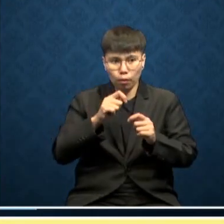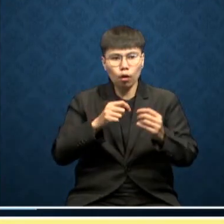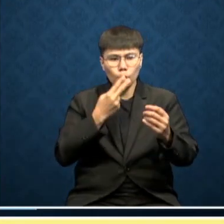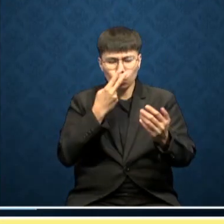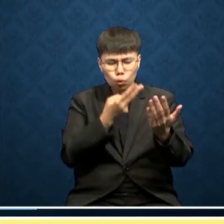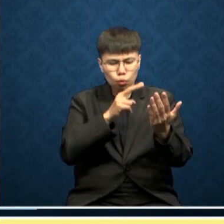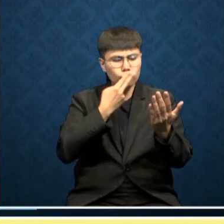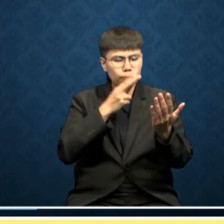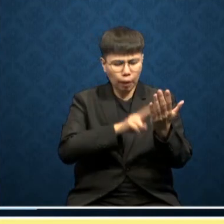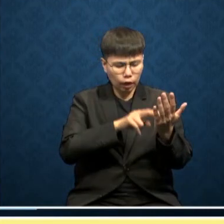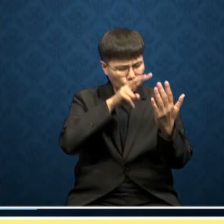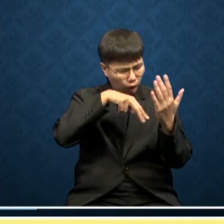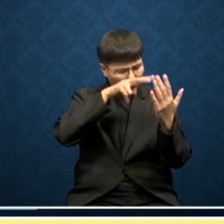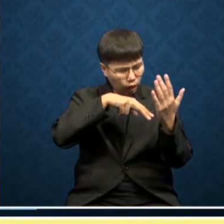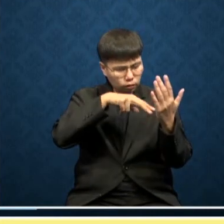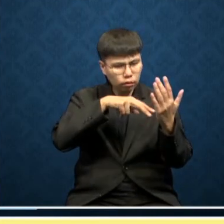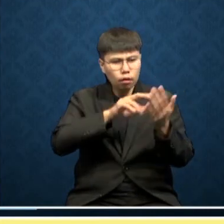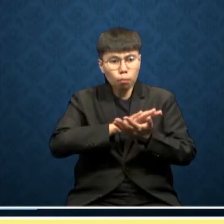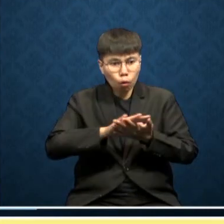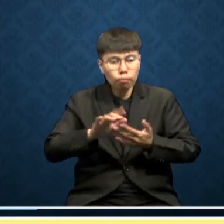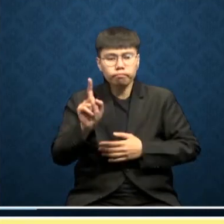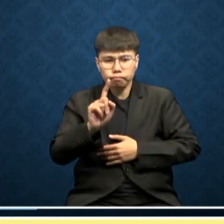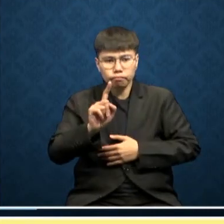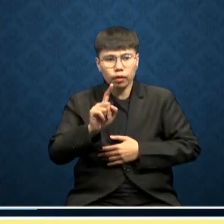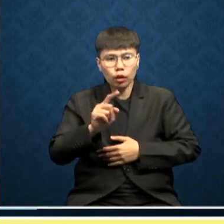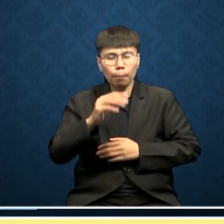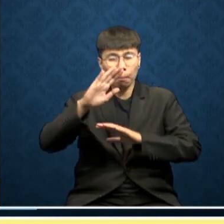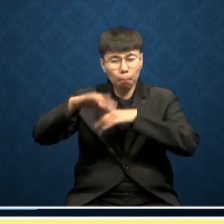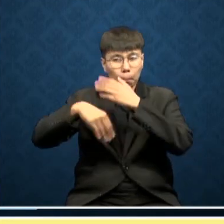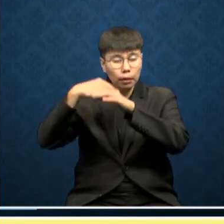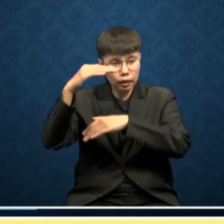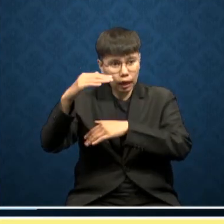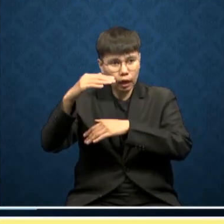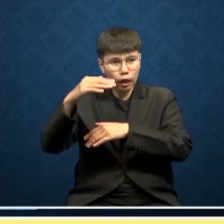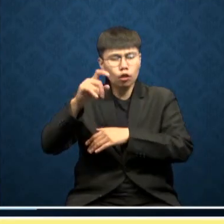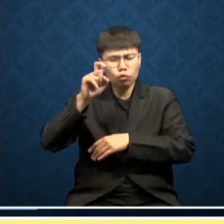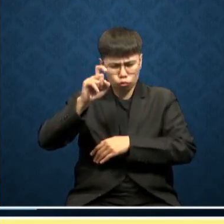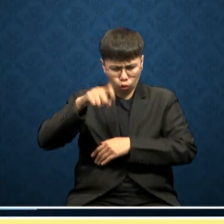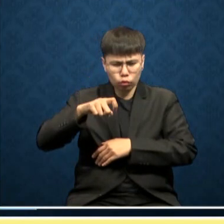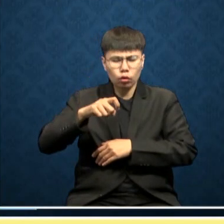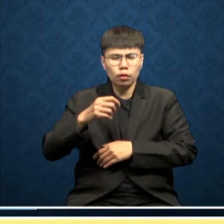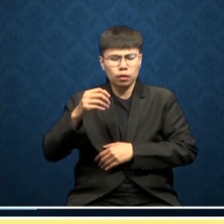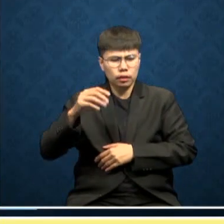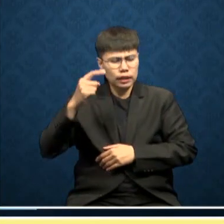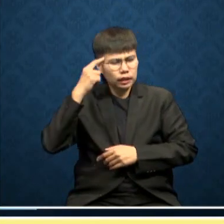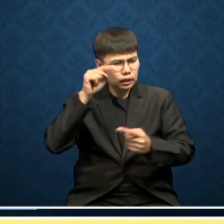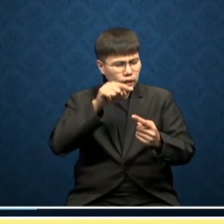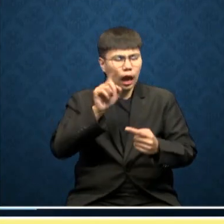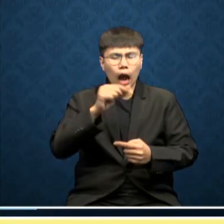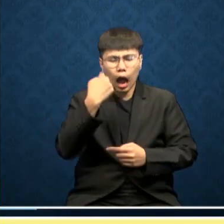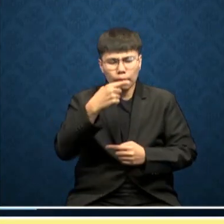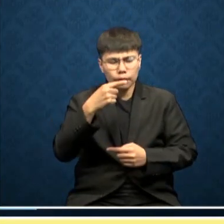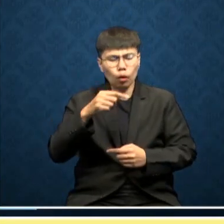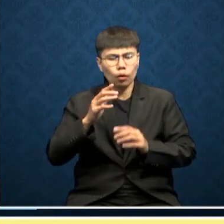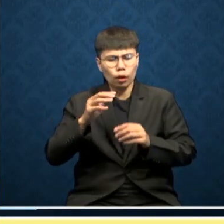ว่าเรียบร้อยอย่างไรนะครับและจะมีการเอ่อพัฒนาใส่ใจพนักงานสอบสวนให้มี